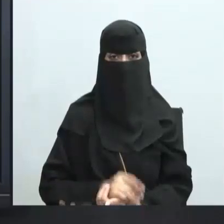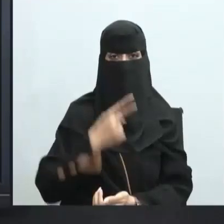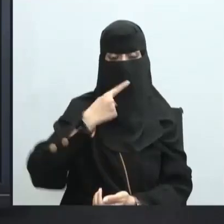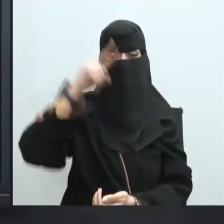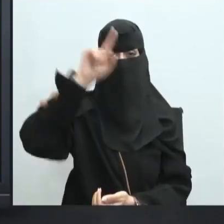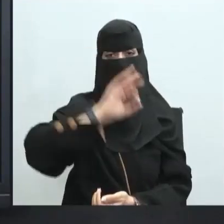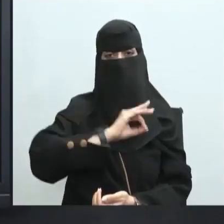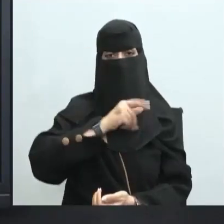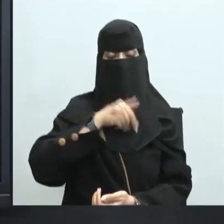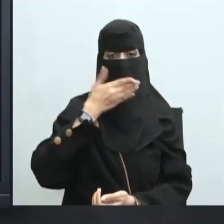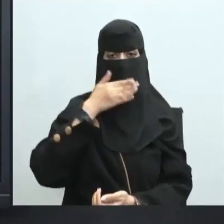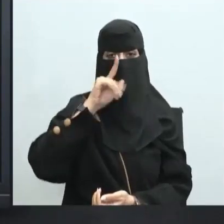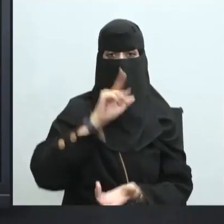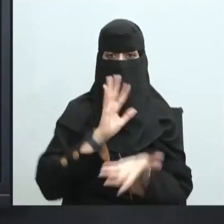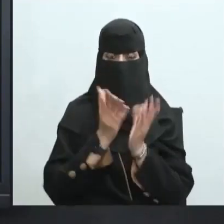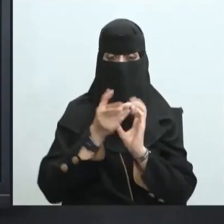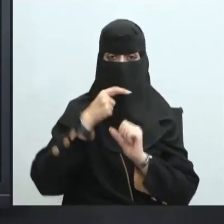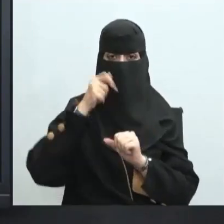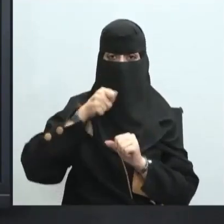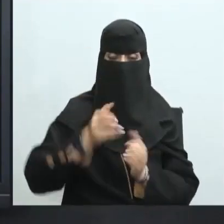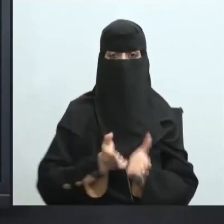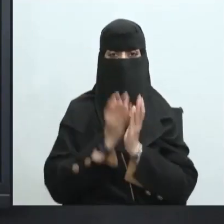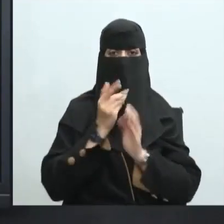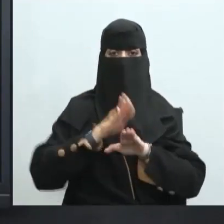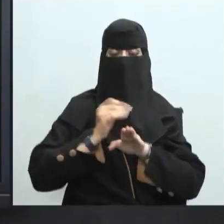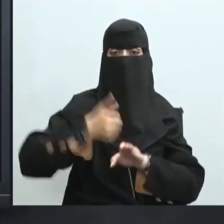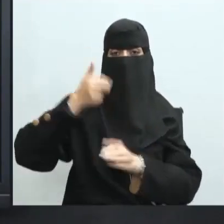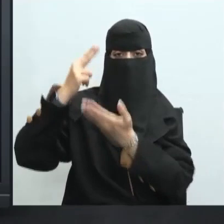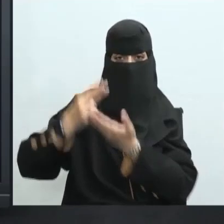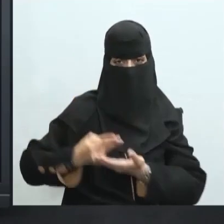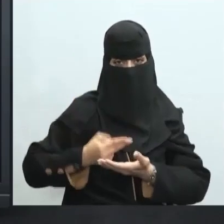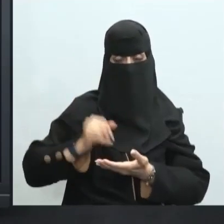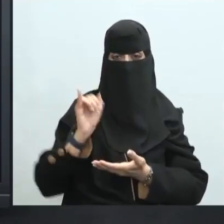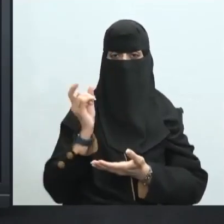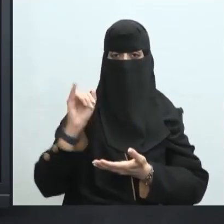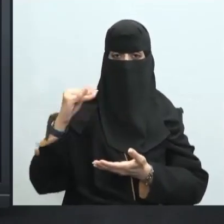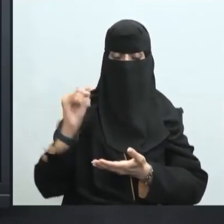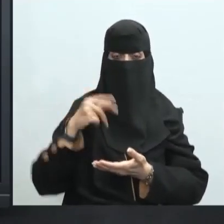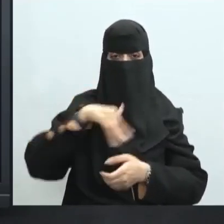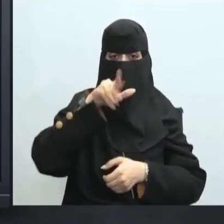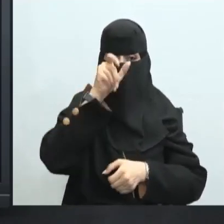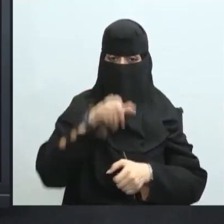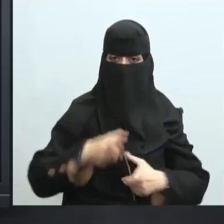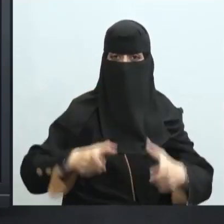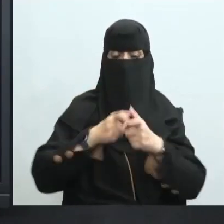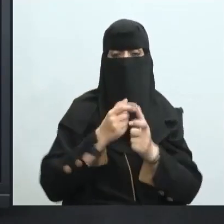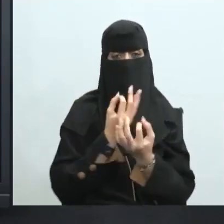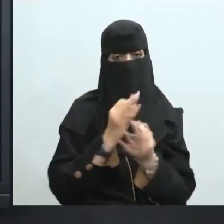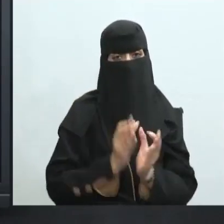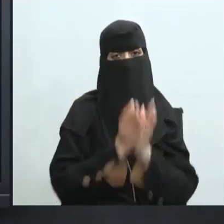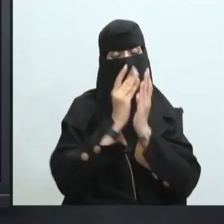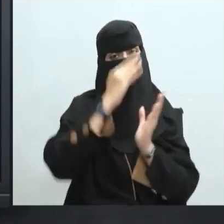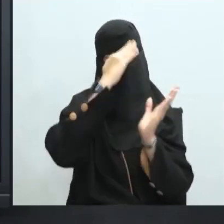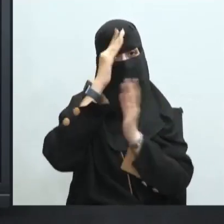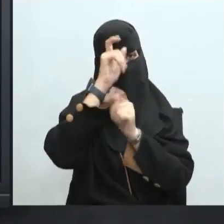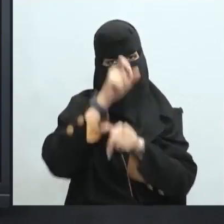بسم الله الرحمن الرحيم الحمد لله رب العالمين والصلاه والسلام على اشرف الانبياء والمرسلين نبينا محمد وعلى اله وصحبه اجمعين مرحبا